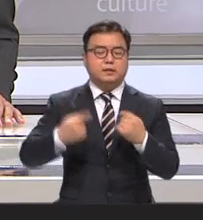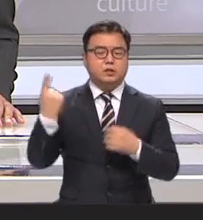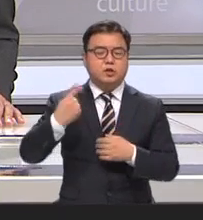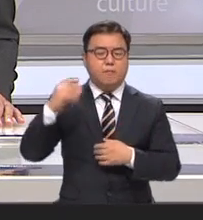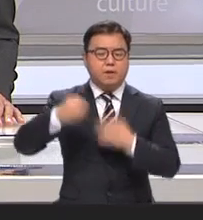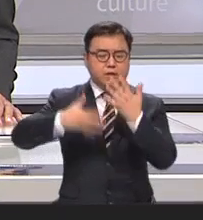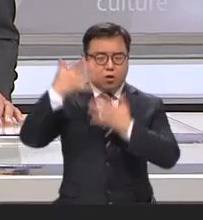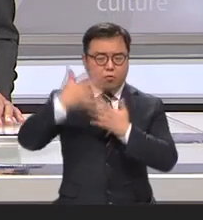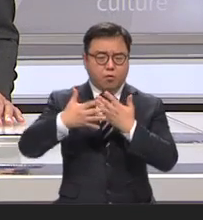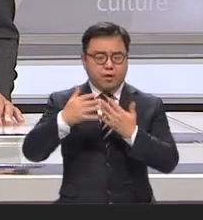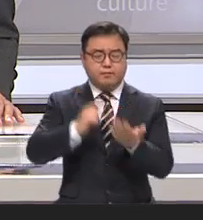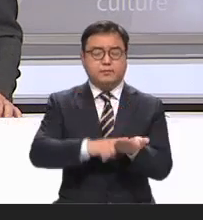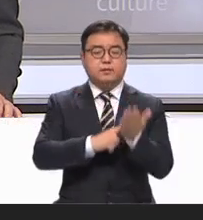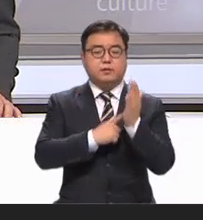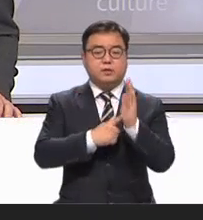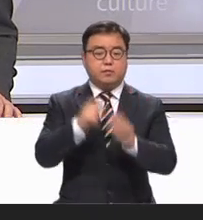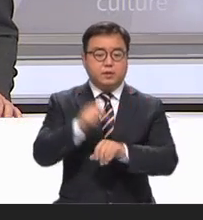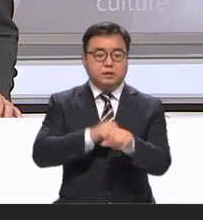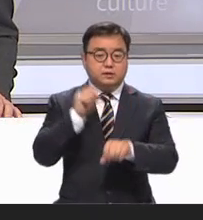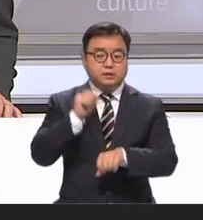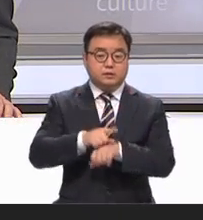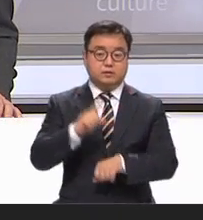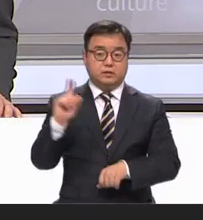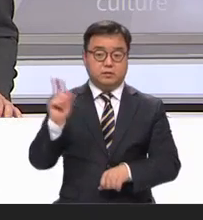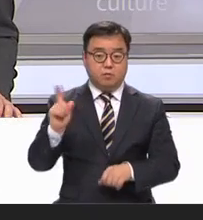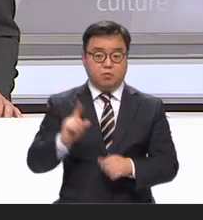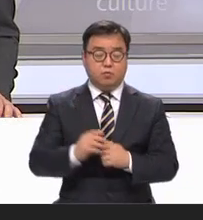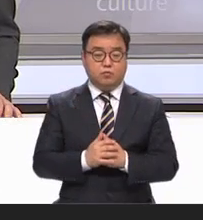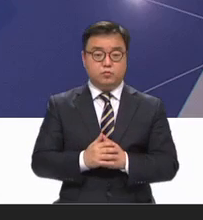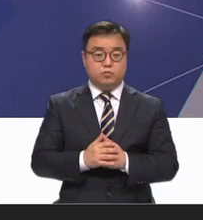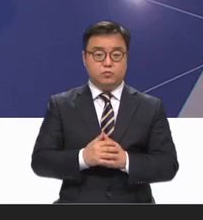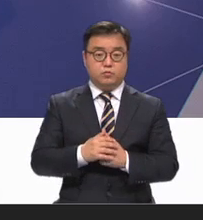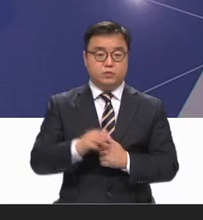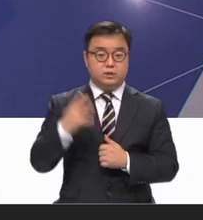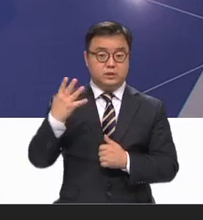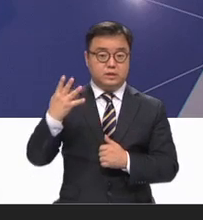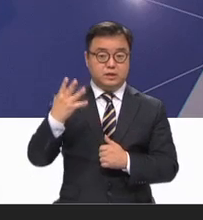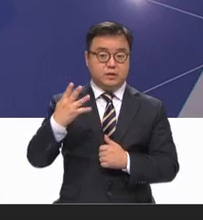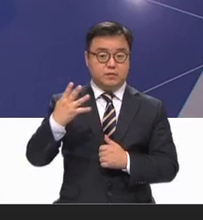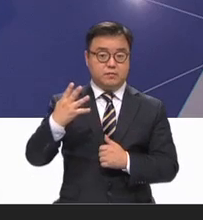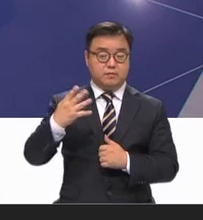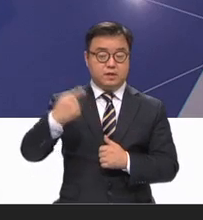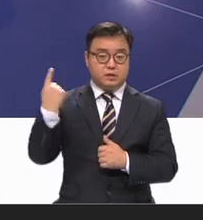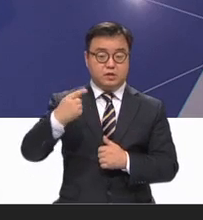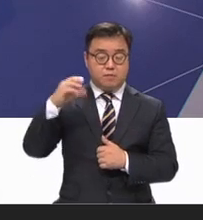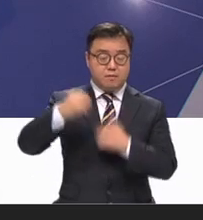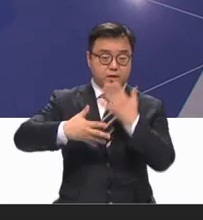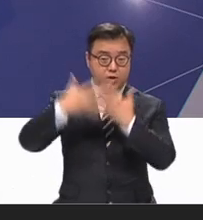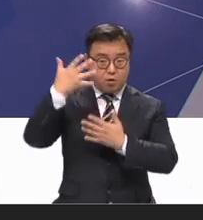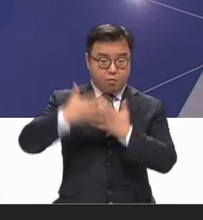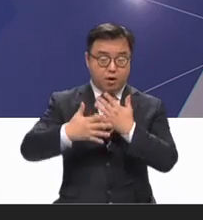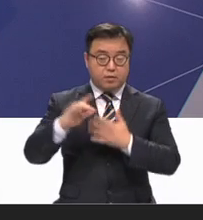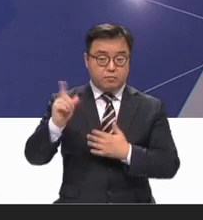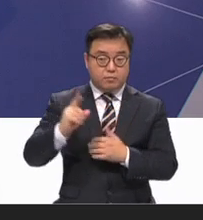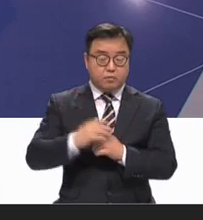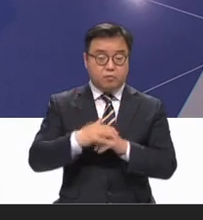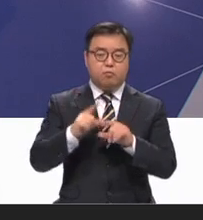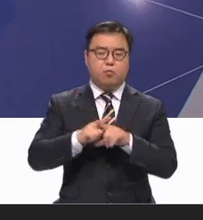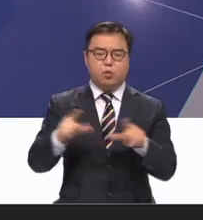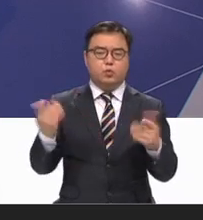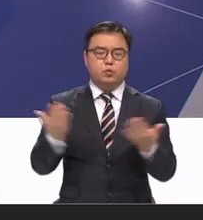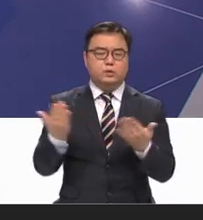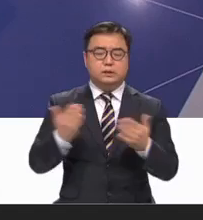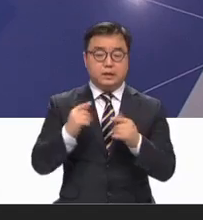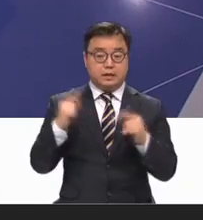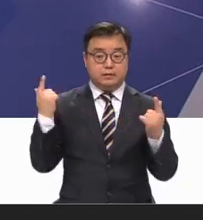어떤 경향이랄까요? 특징 같은 게 좀 있을 것 같아요. 이 네 편의 천만 영화라는 엄청난 사태 원래 일반적으로 있을 일이